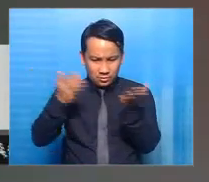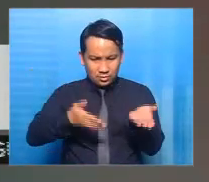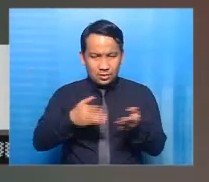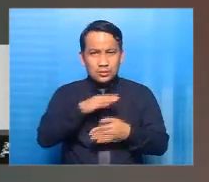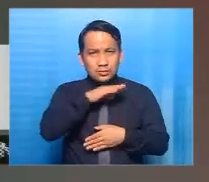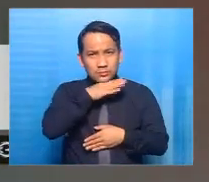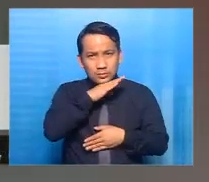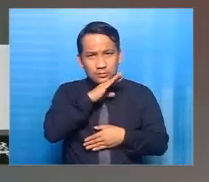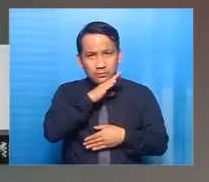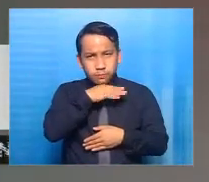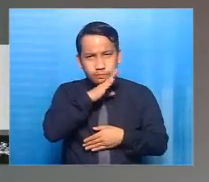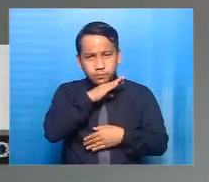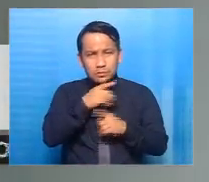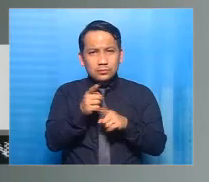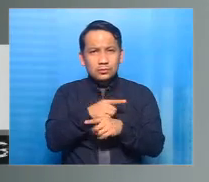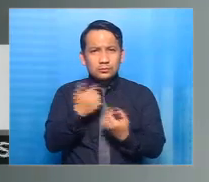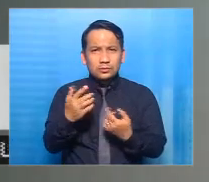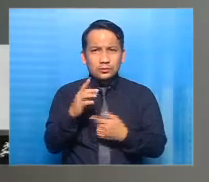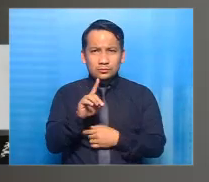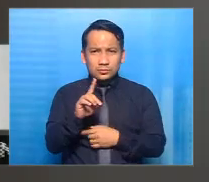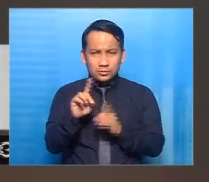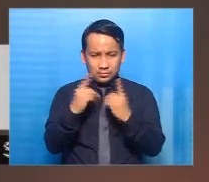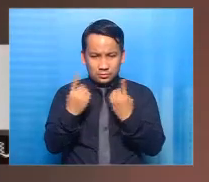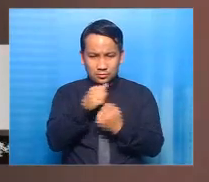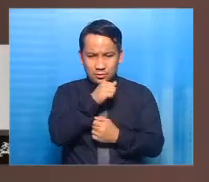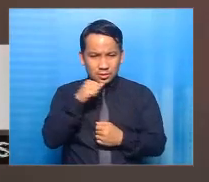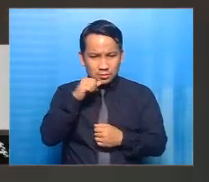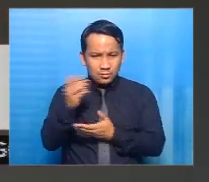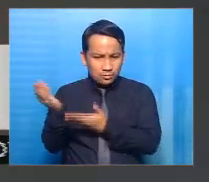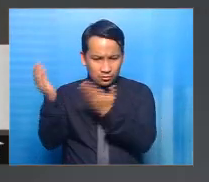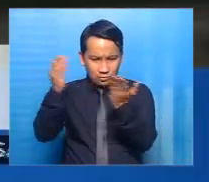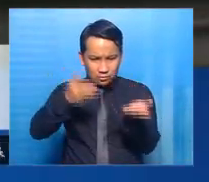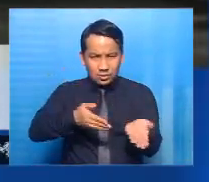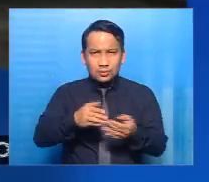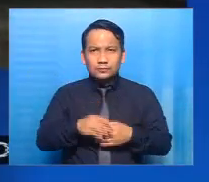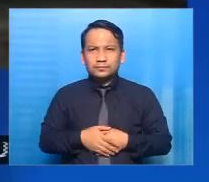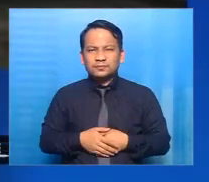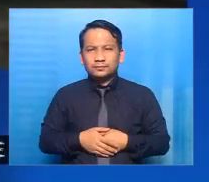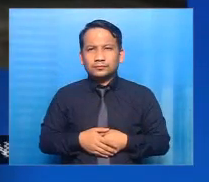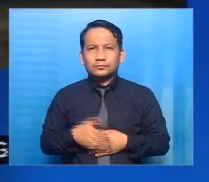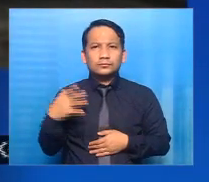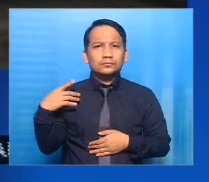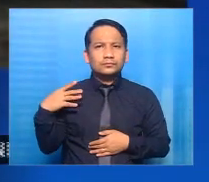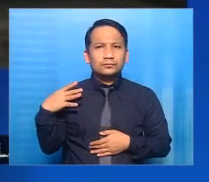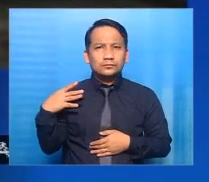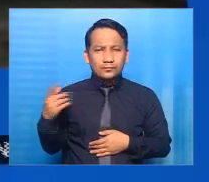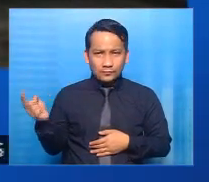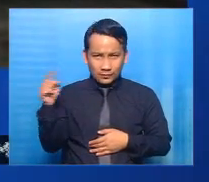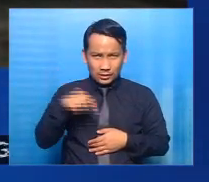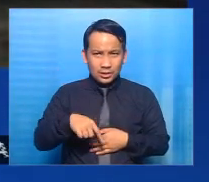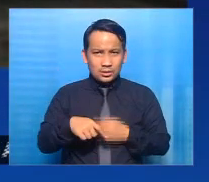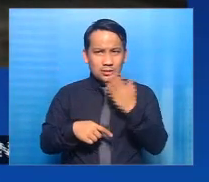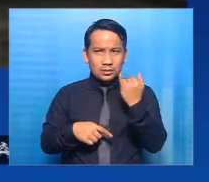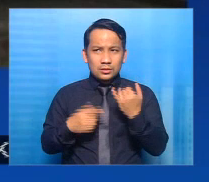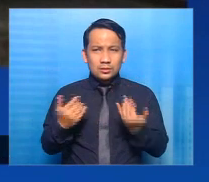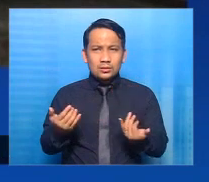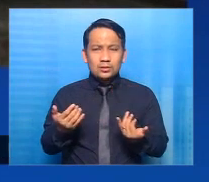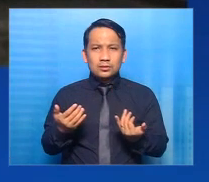mula sa DA. Pero hanggang ngayon wala pang dumarating sa kanila. Nagiintay din po kami kasi since